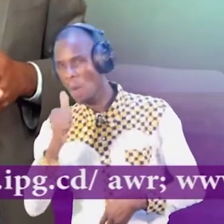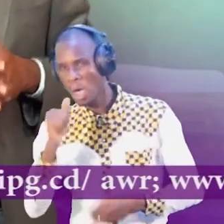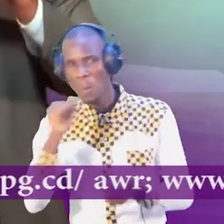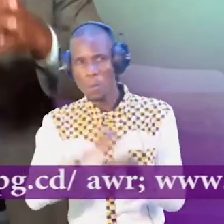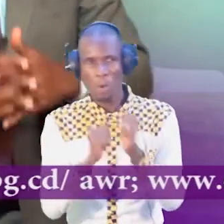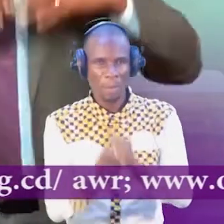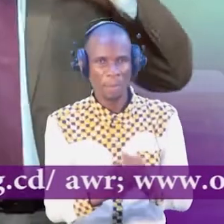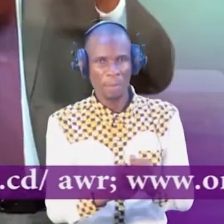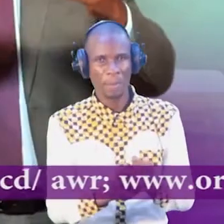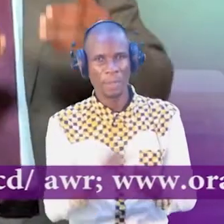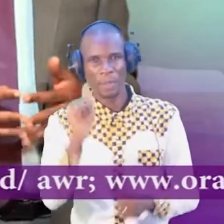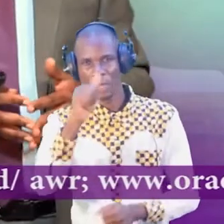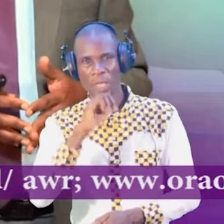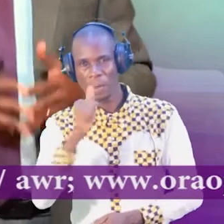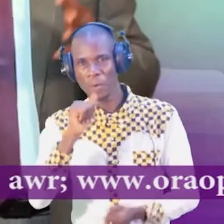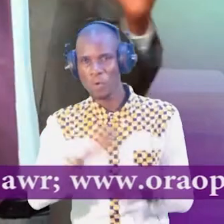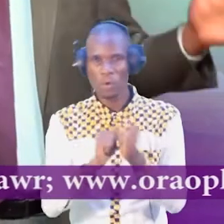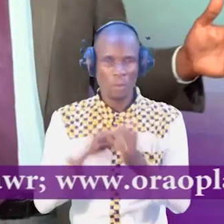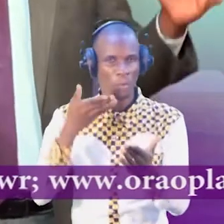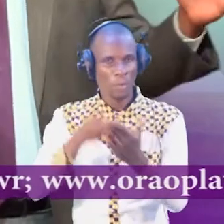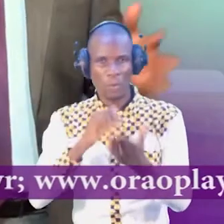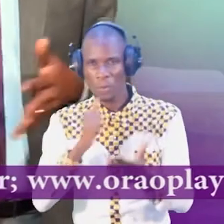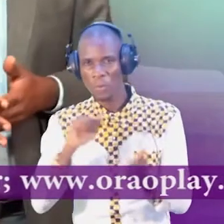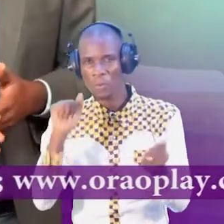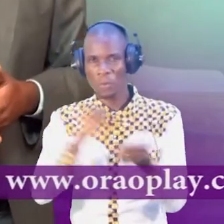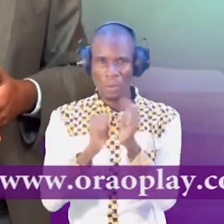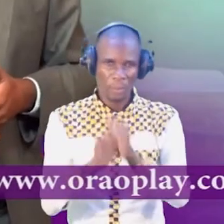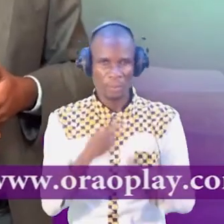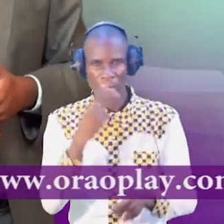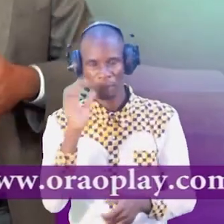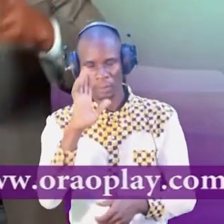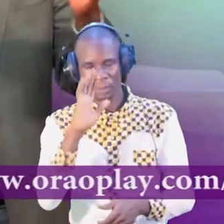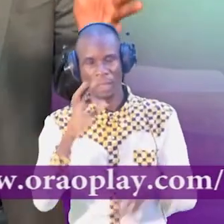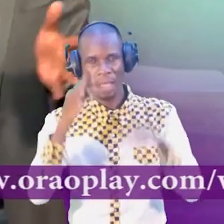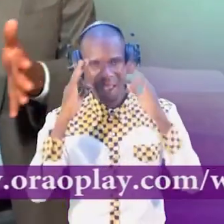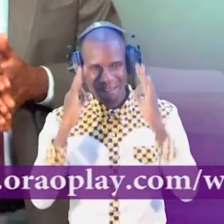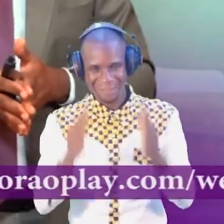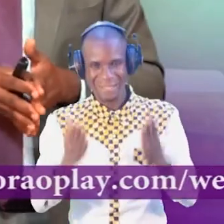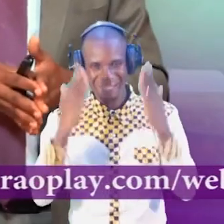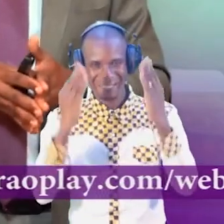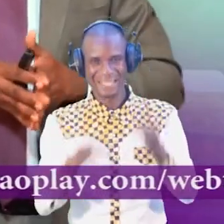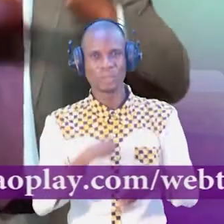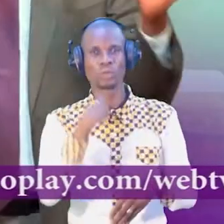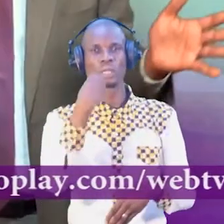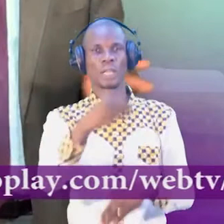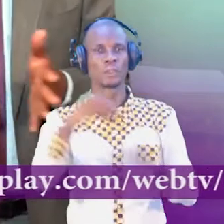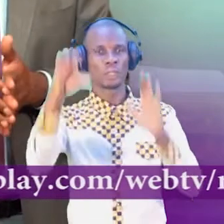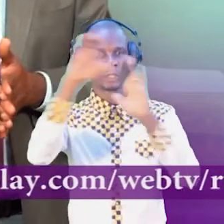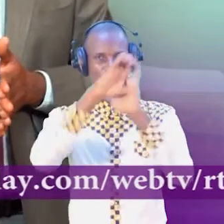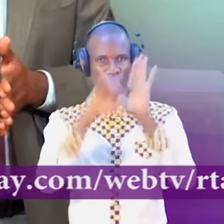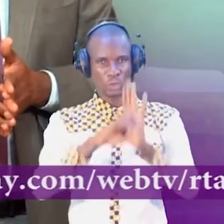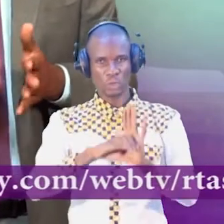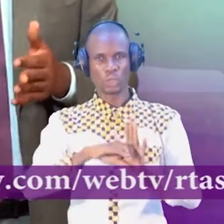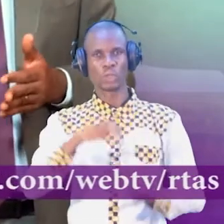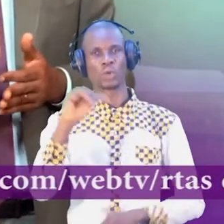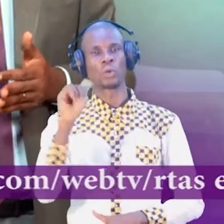loboko na ye. Dieu ne nous a pas donné baninga na ngai Nzambe apesi biso makanisi zomi te to makambo ya kopona